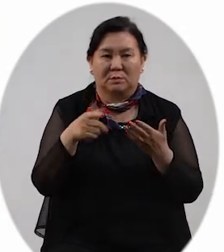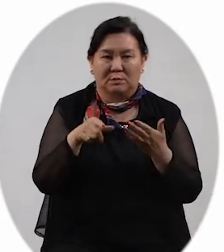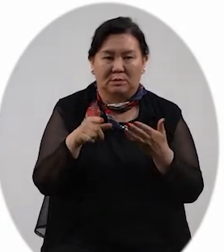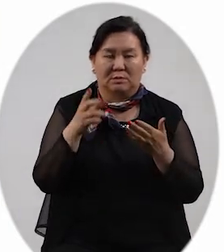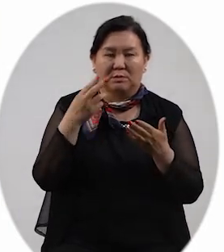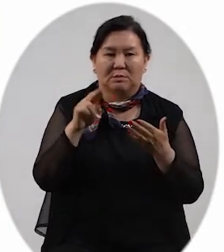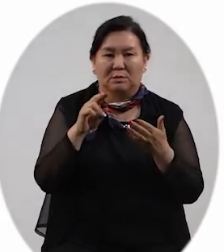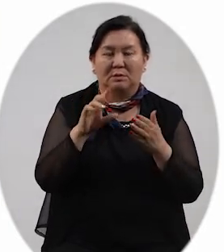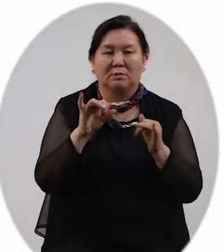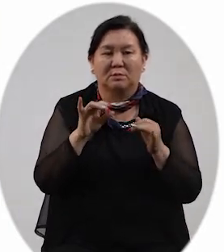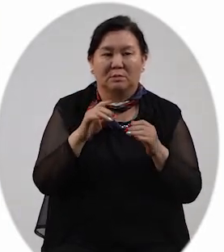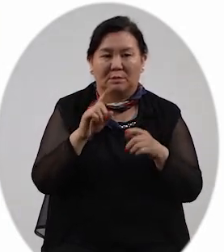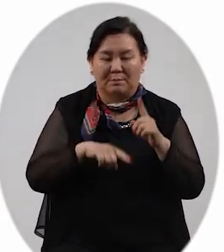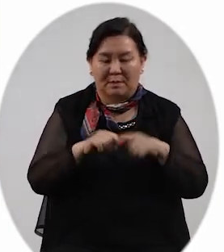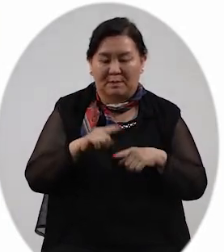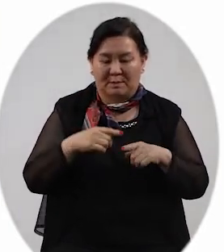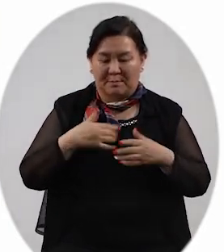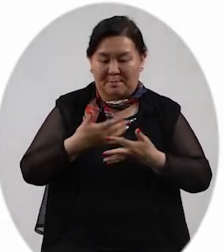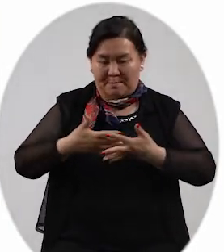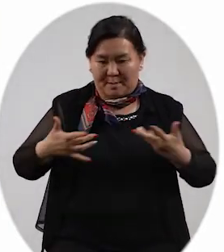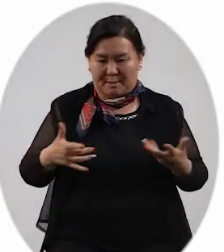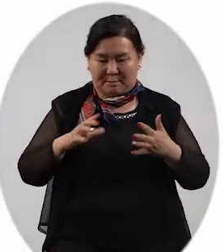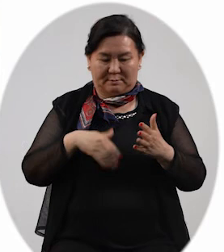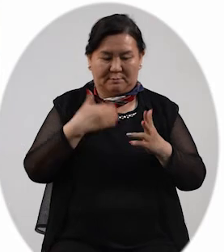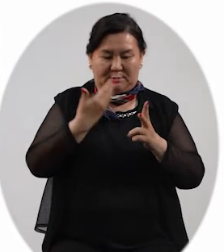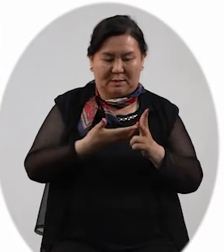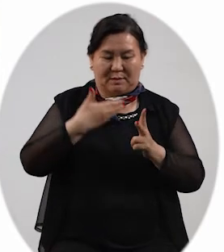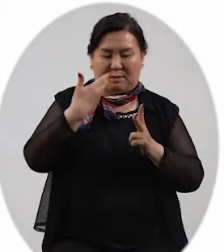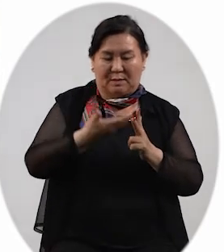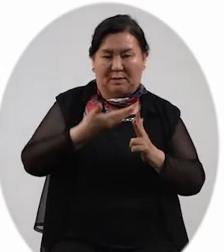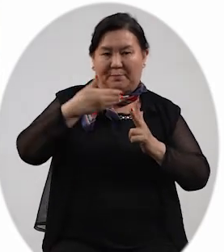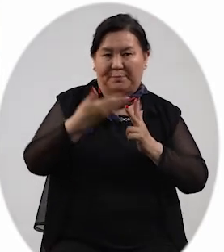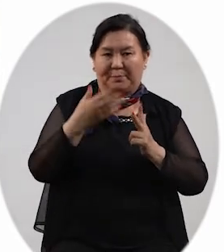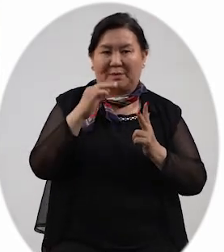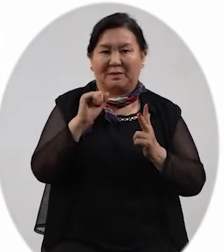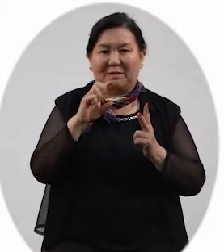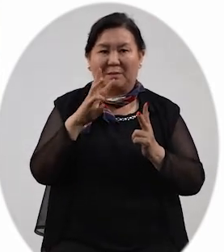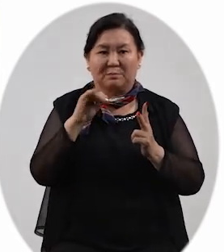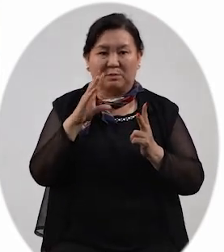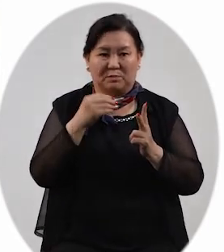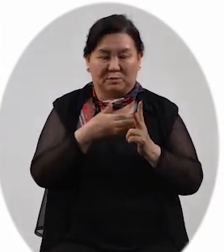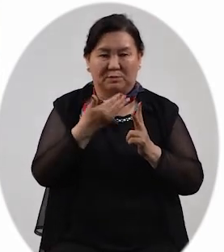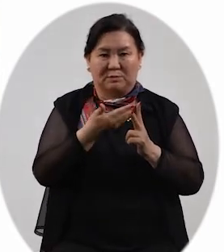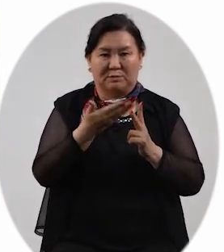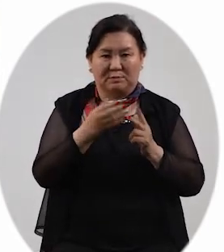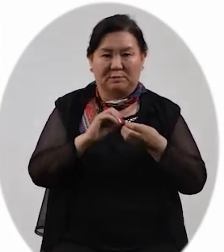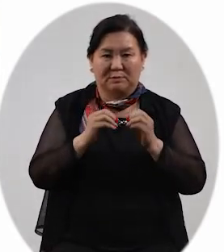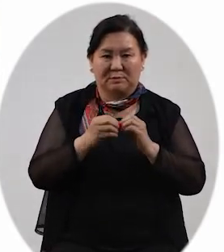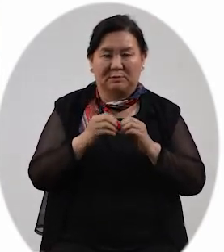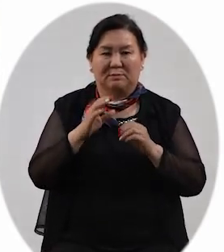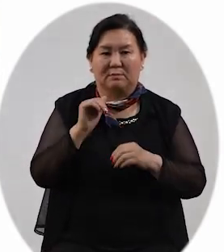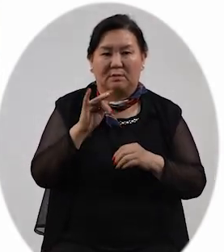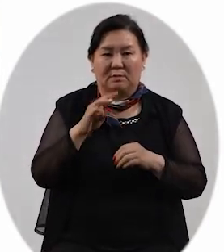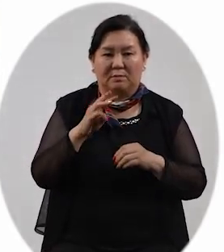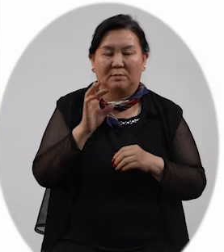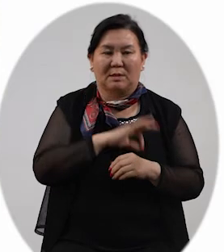гэхээр бид нар ямар нэгэн байдлаар бараа бүтээгдэхүүнийг дамжуулан одоо худалдаалж байгаа эсвэл re-export хийж байгаа ийм нөхцөлд бол форм